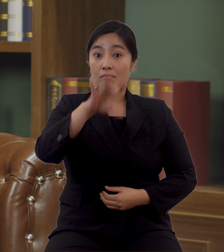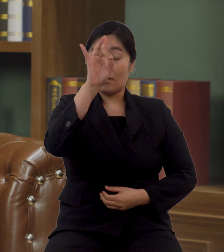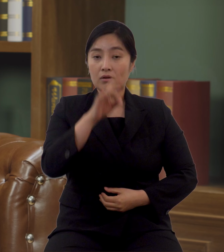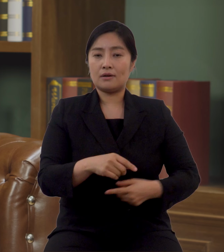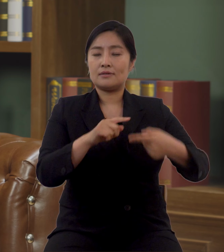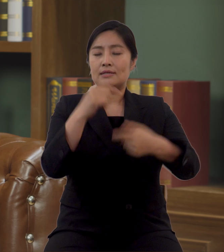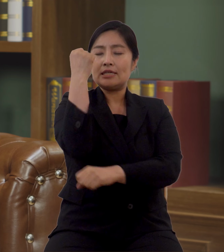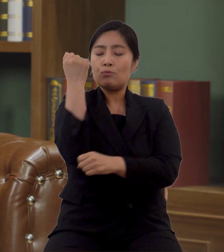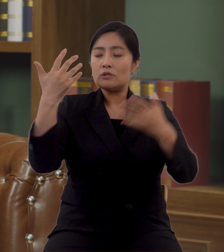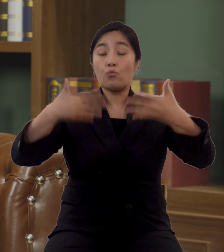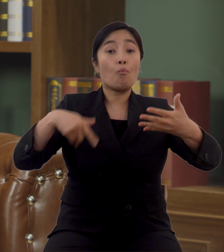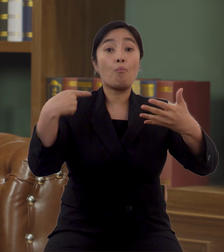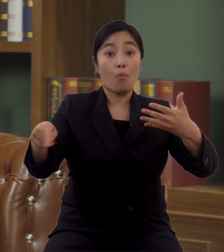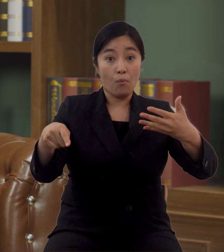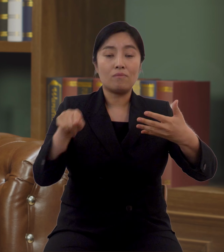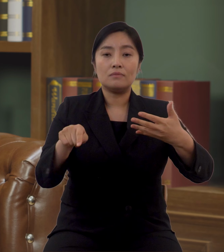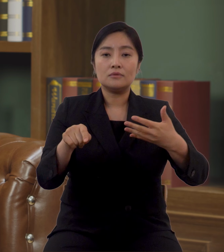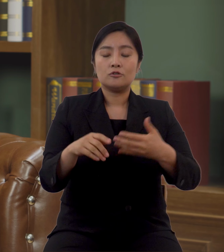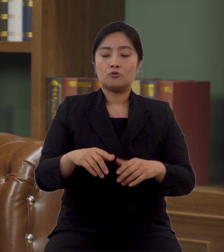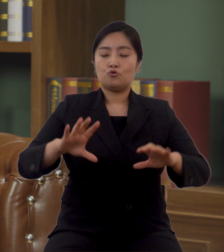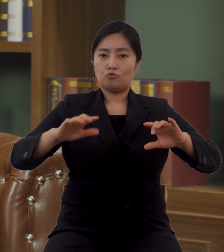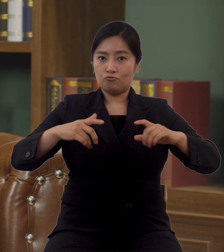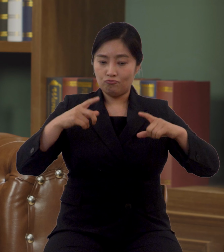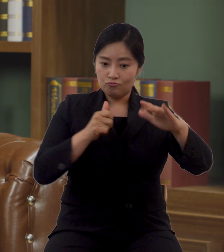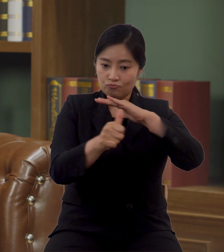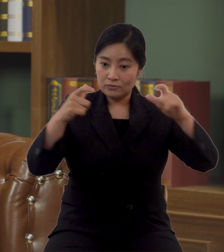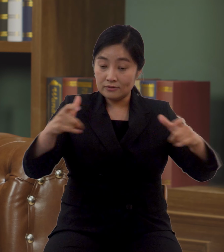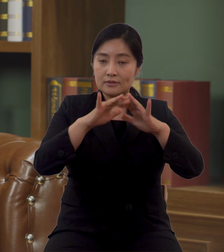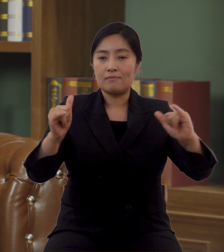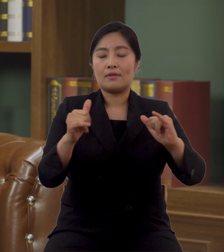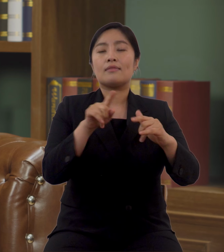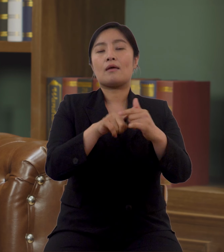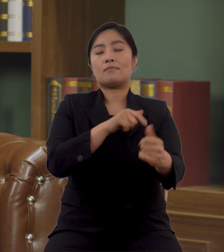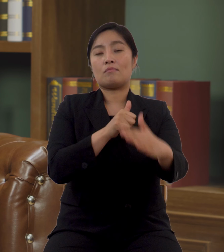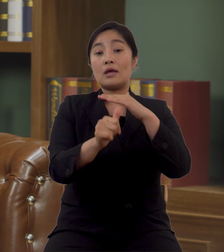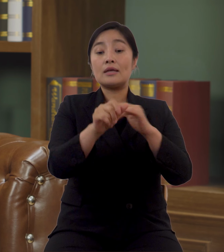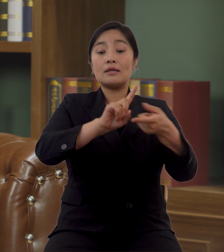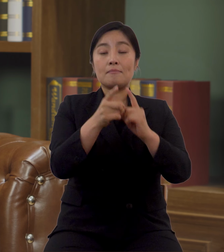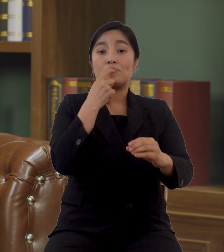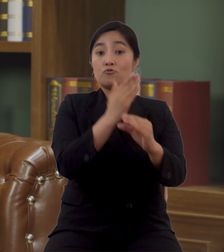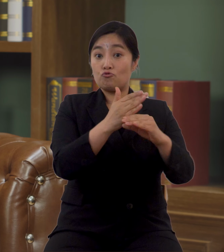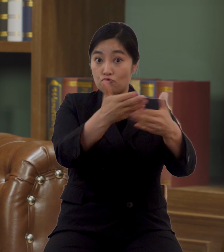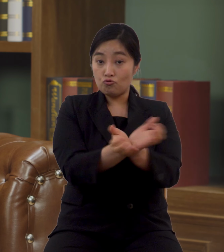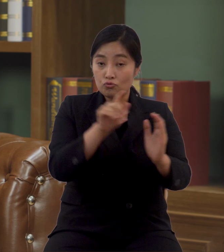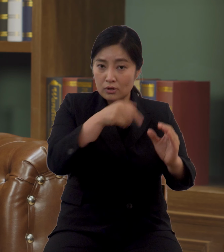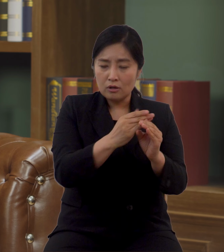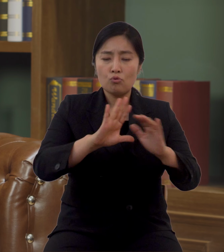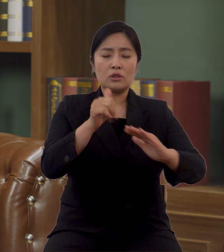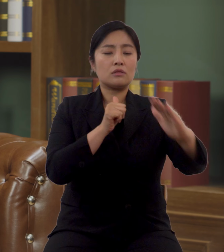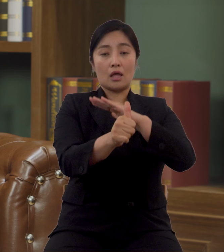먼저 기본 전제가 되는 기능이죠. 주민을 대표하는 기능을 가집니다. 대의민주주의 체제에서 우리가